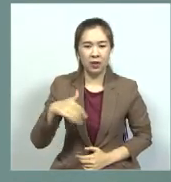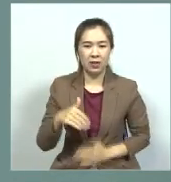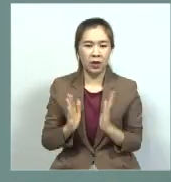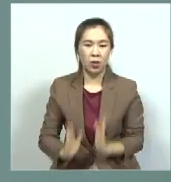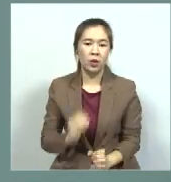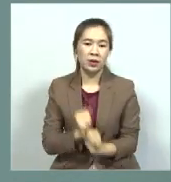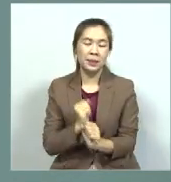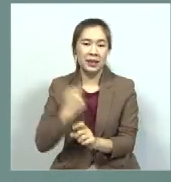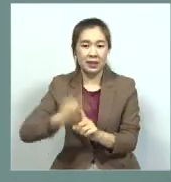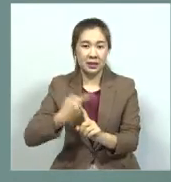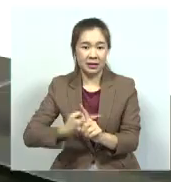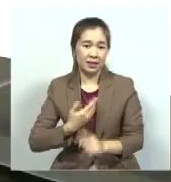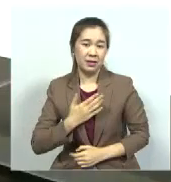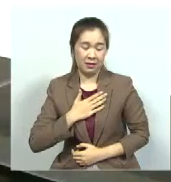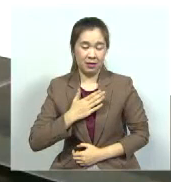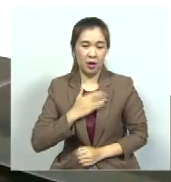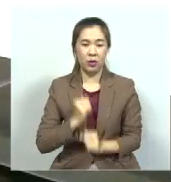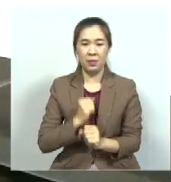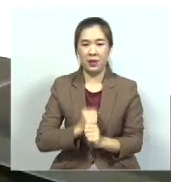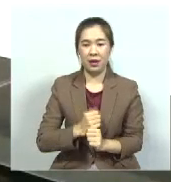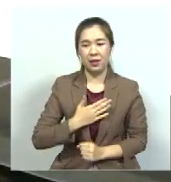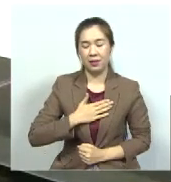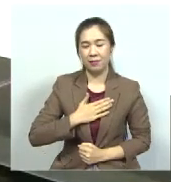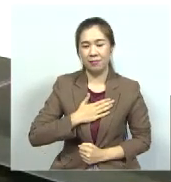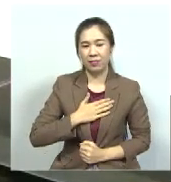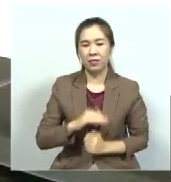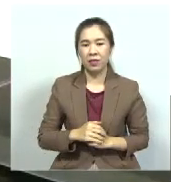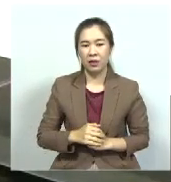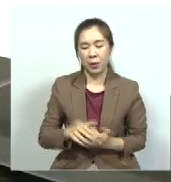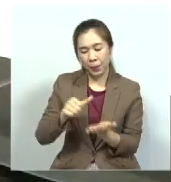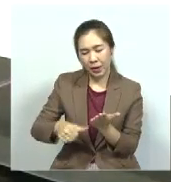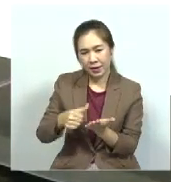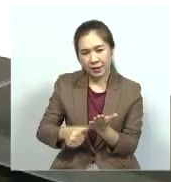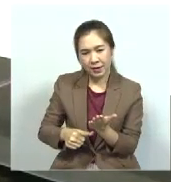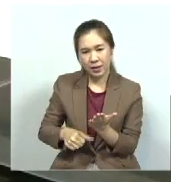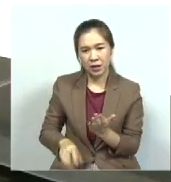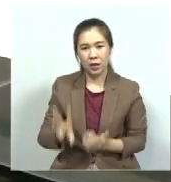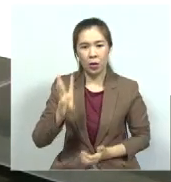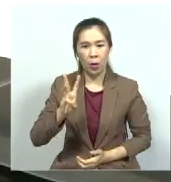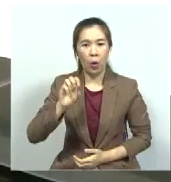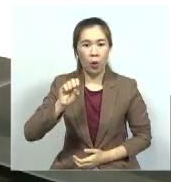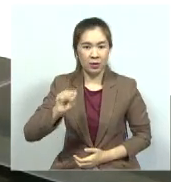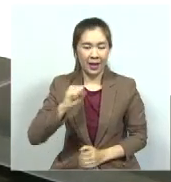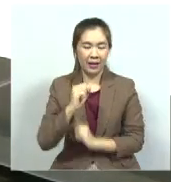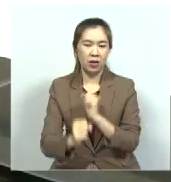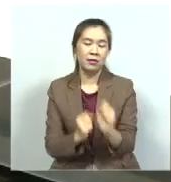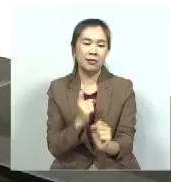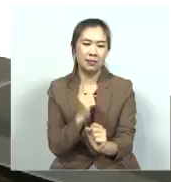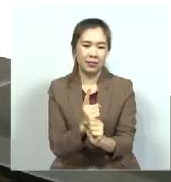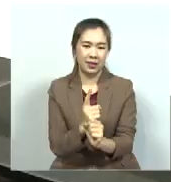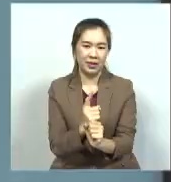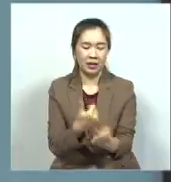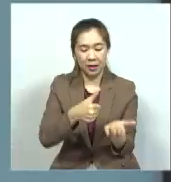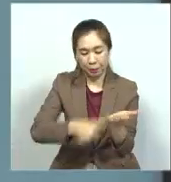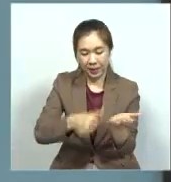งินเดือนอย่างเราหรือว่าคนที่เป็นคนเมืองที่ทำงานอย่างเราเนี่ยจะเสียภาษีบุคคลอยู่ที่ 600,000 บาทต่อปีการจัด